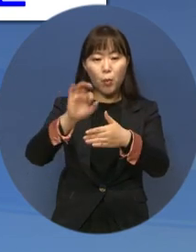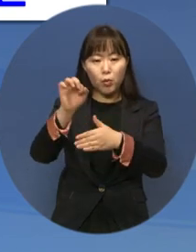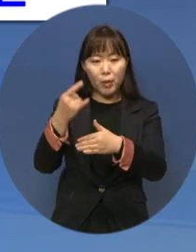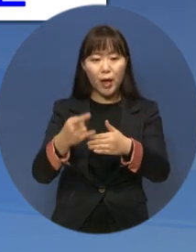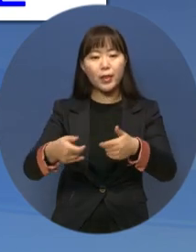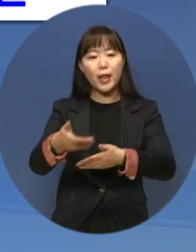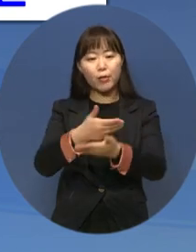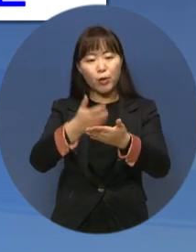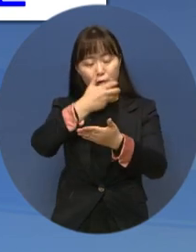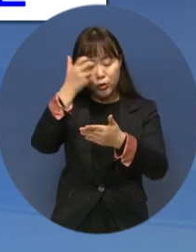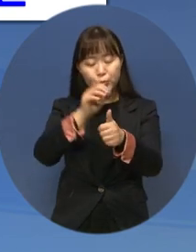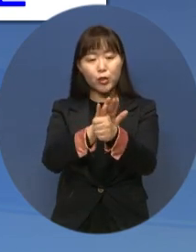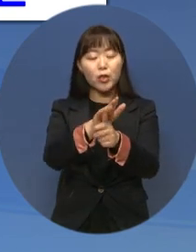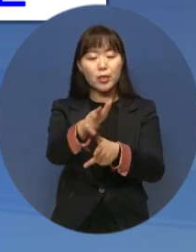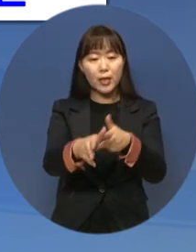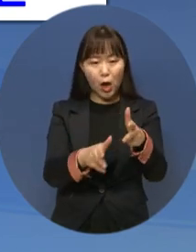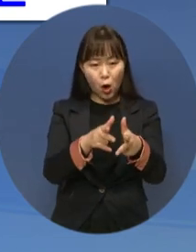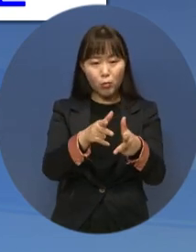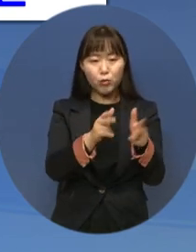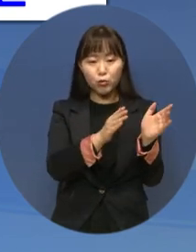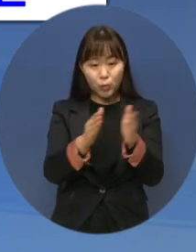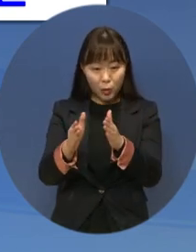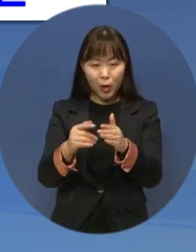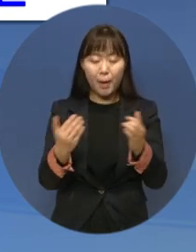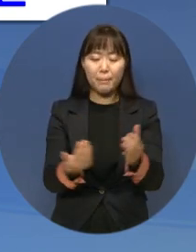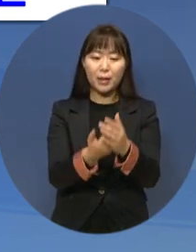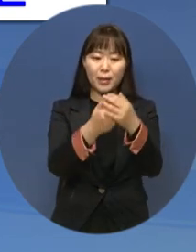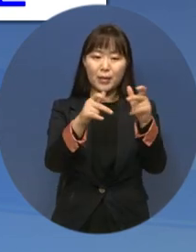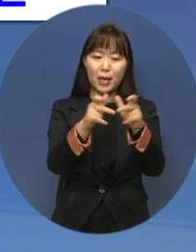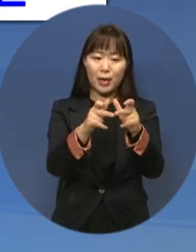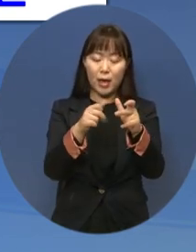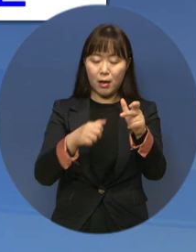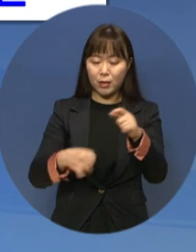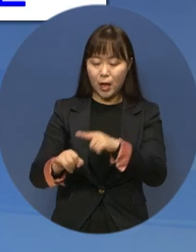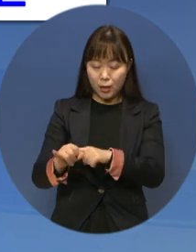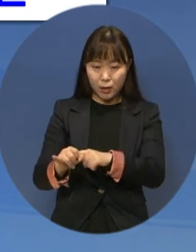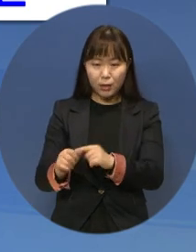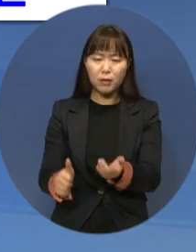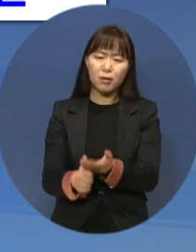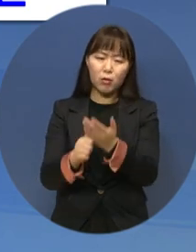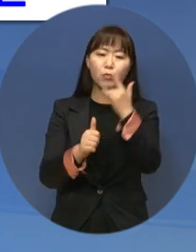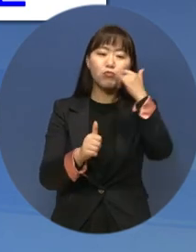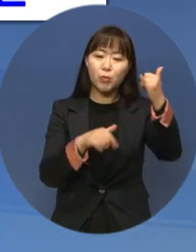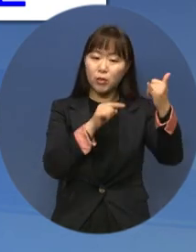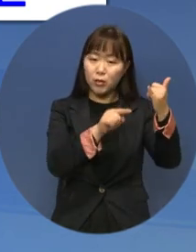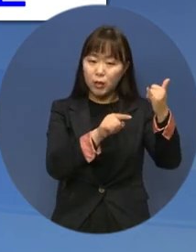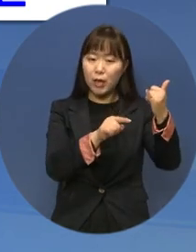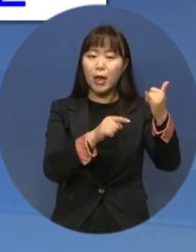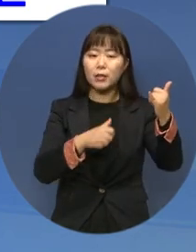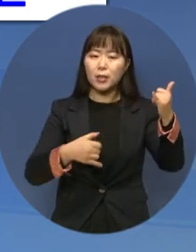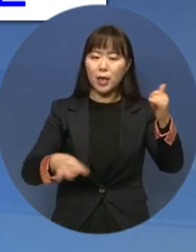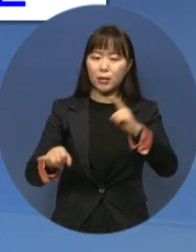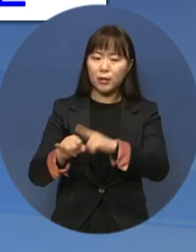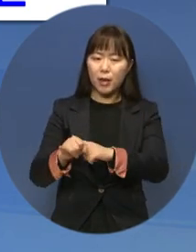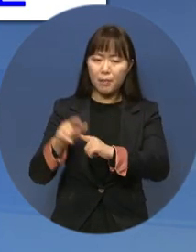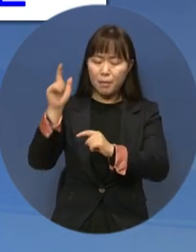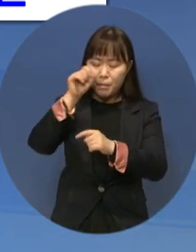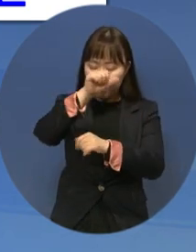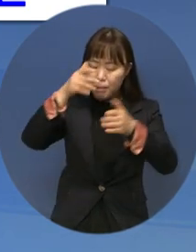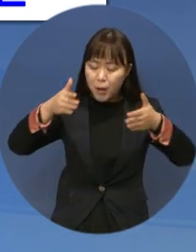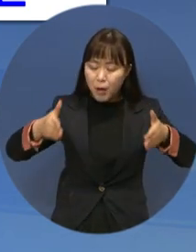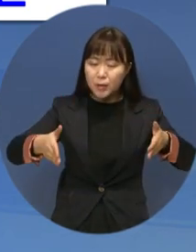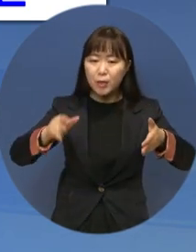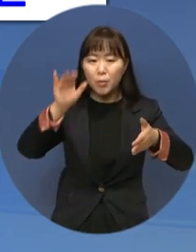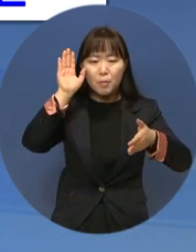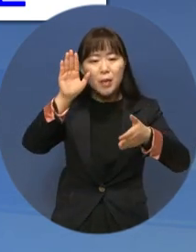나눔과 꿈 지원 사업으로 마련됐으며 발달장애 자녀를 양육하는 부모들을 대상으로 자녀의 평생 설계와 미래